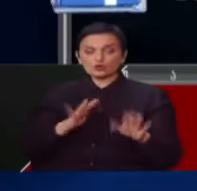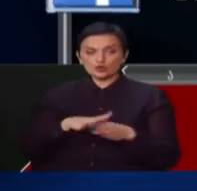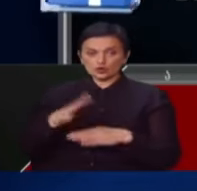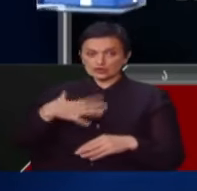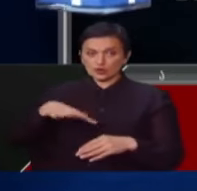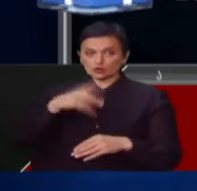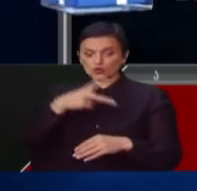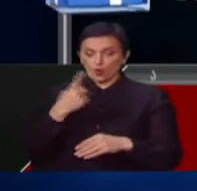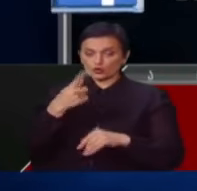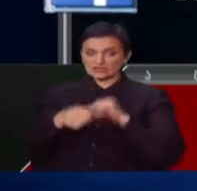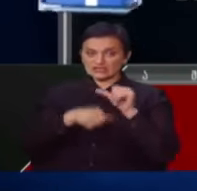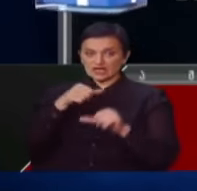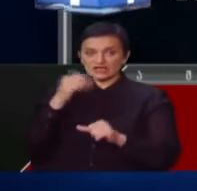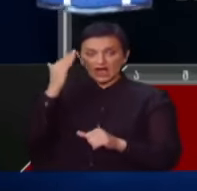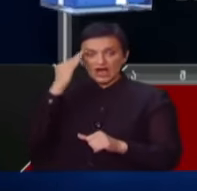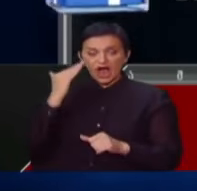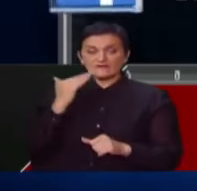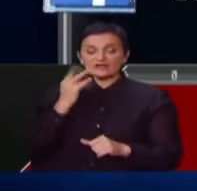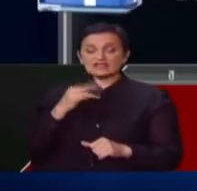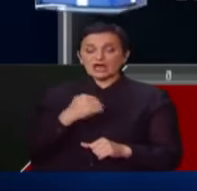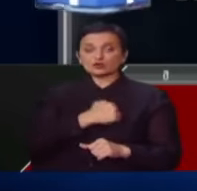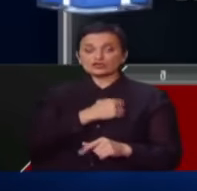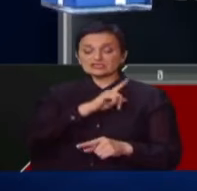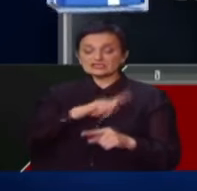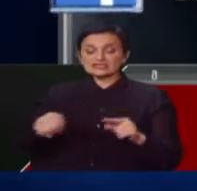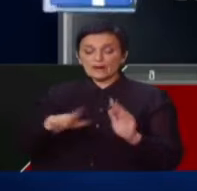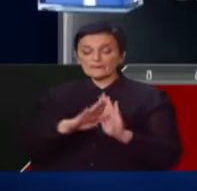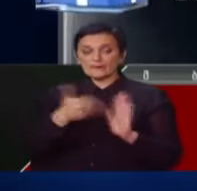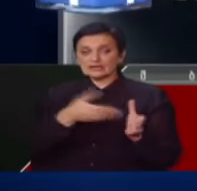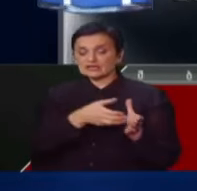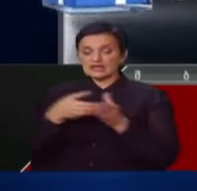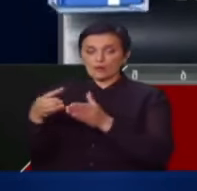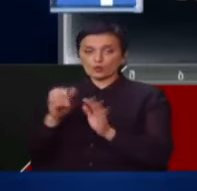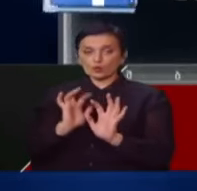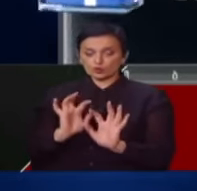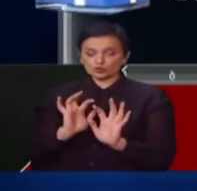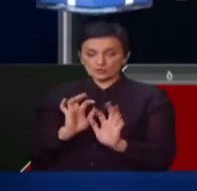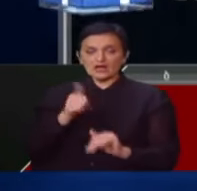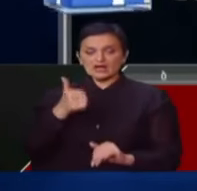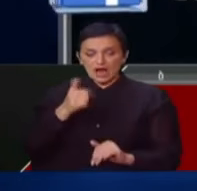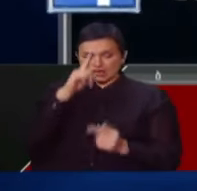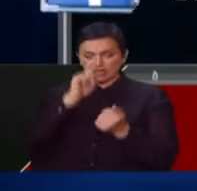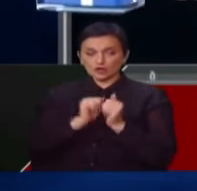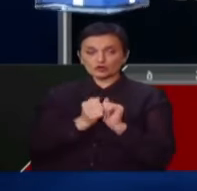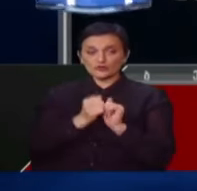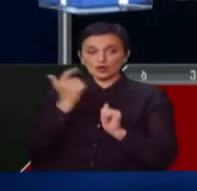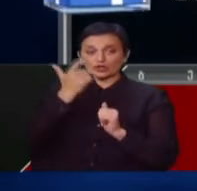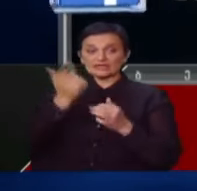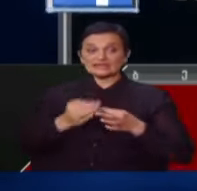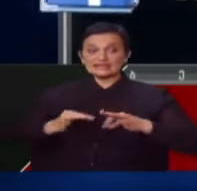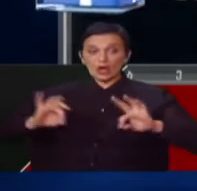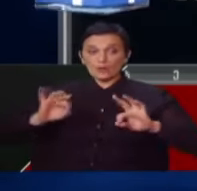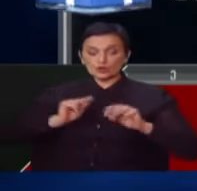საქართველომ 2021 წელს ავღანეთიდან ნატოს ჯარების სწრაფი გამოყვანის უზრუნველყოფაში. ისიც კარგად გვახსოვს, რომ დემოკრატიული